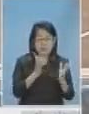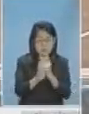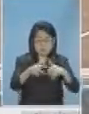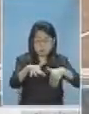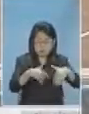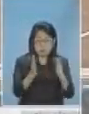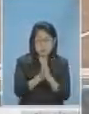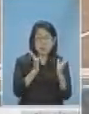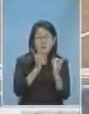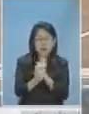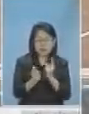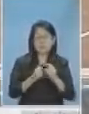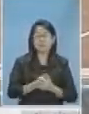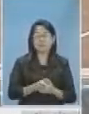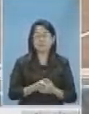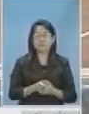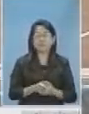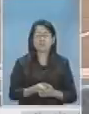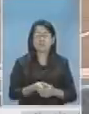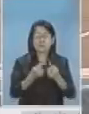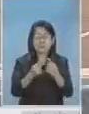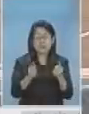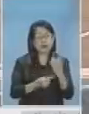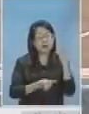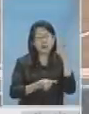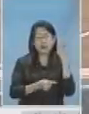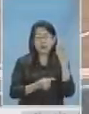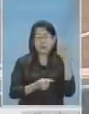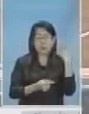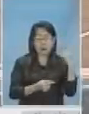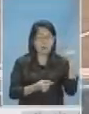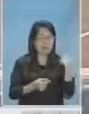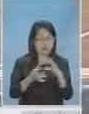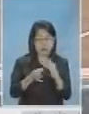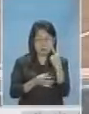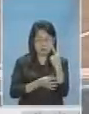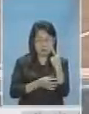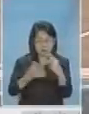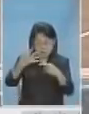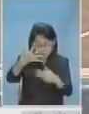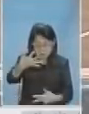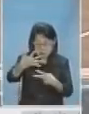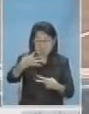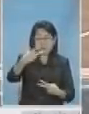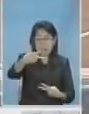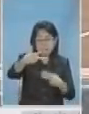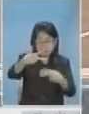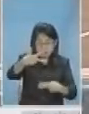Cultural Community นะครับแต่ปรากฏว่างบประมาณในอีก2เรื่องแทบจะไม่มีเลยครับมีน้อยม